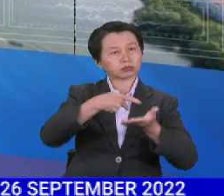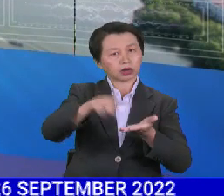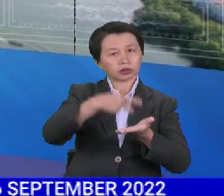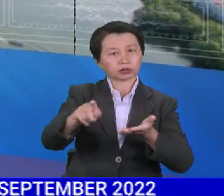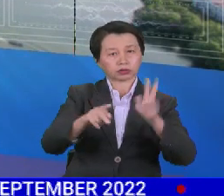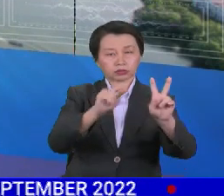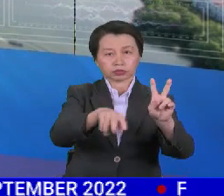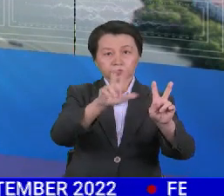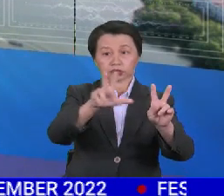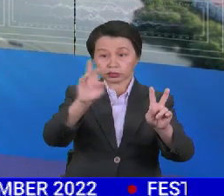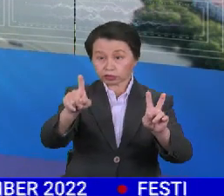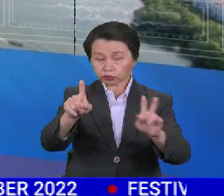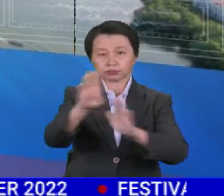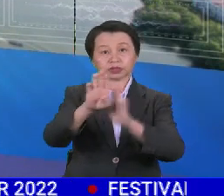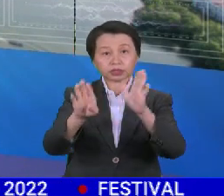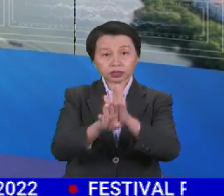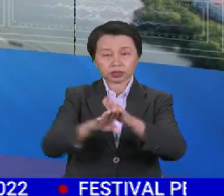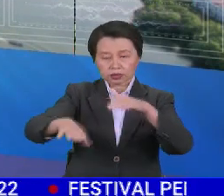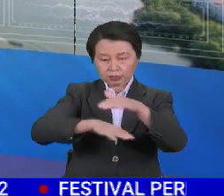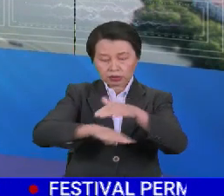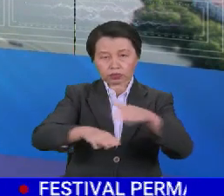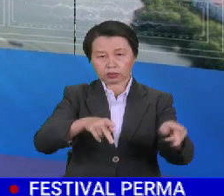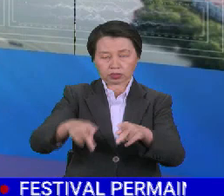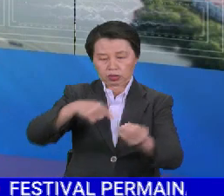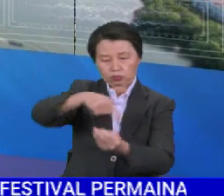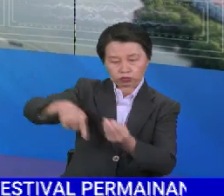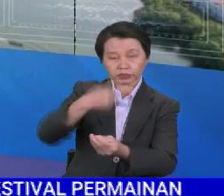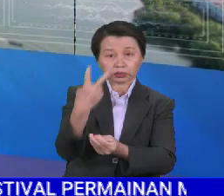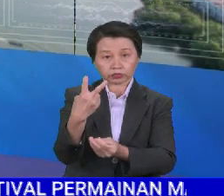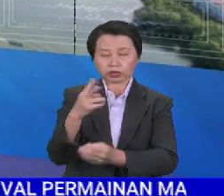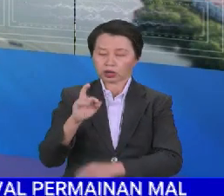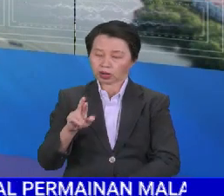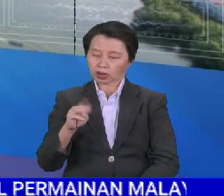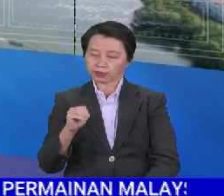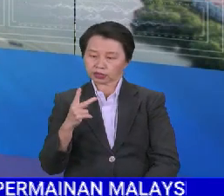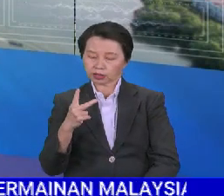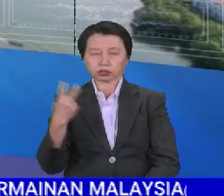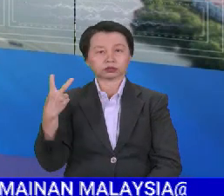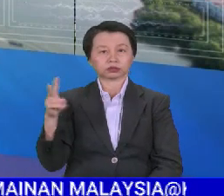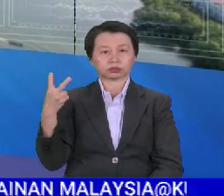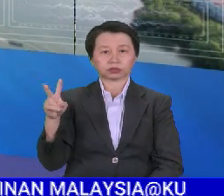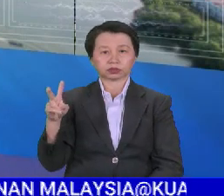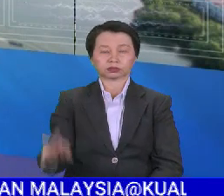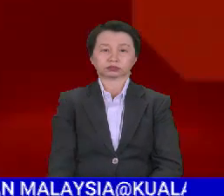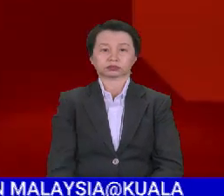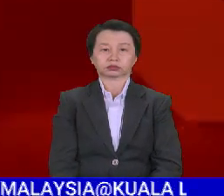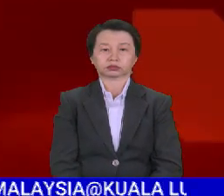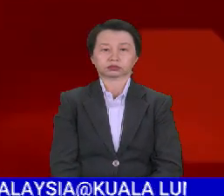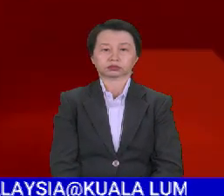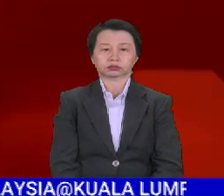391 billion Ringgit di bawah pelan pusingan kedua rancangan Malaysia ke-12 RM ke-12